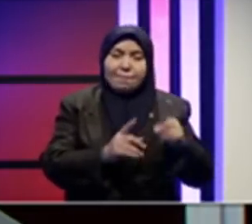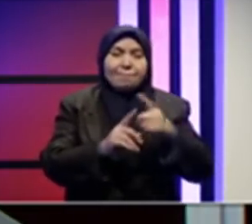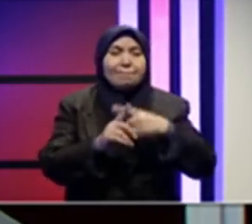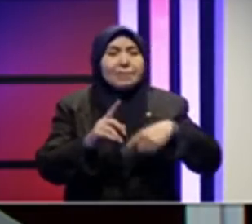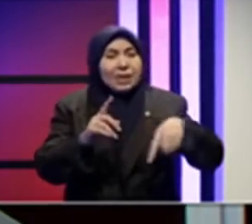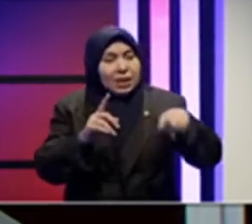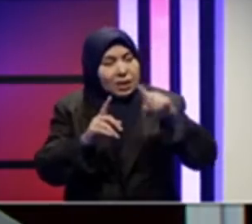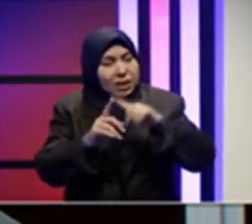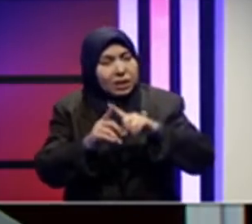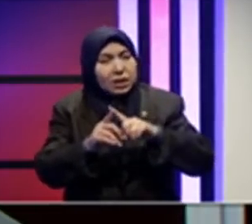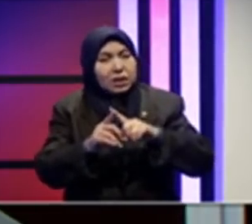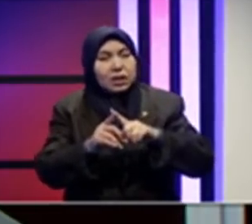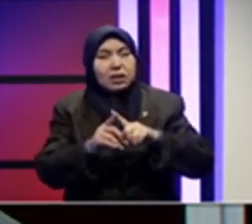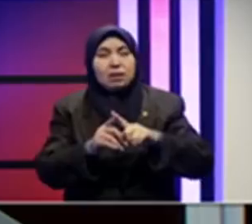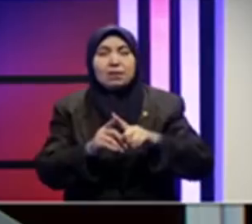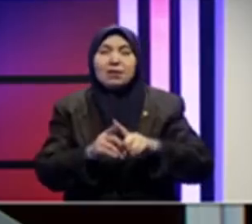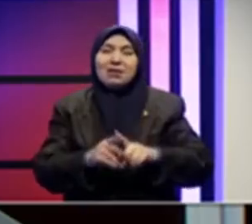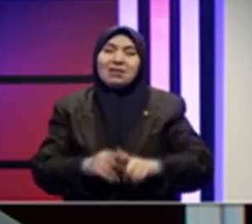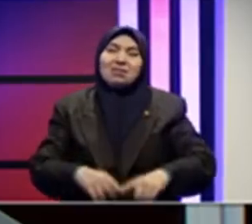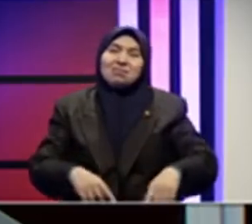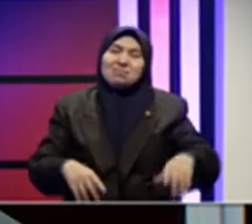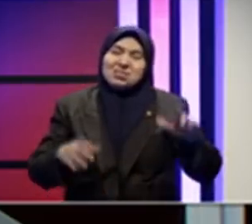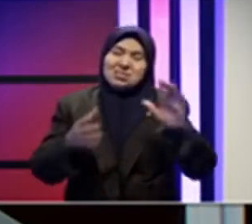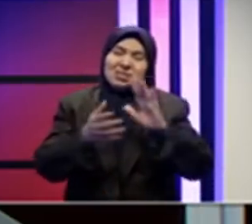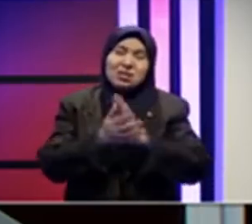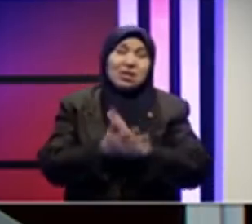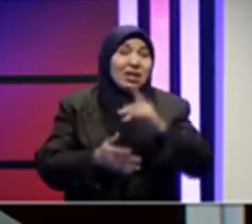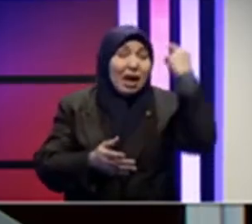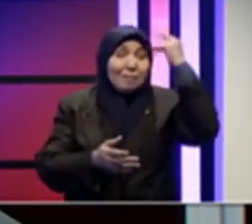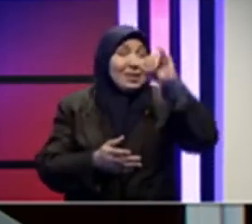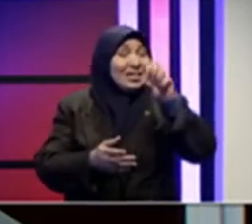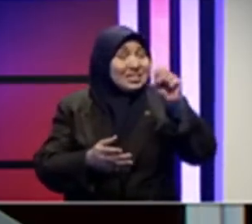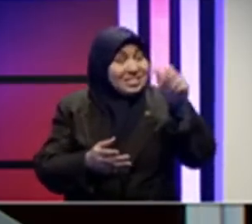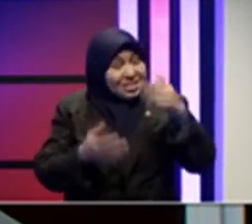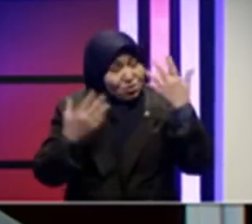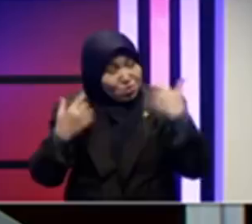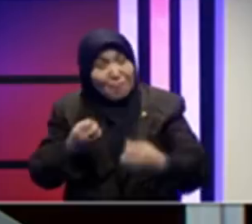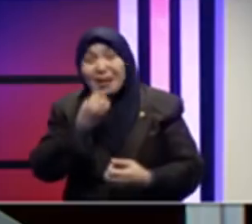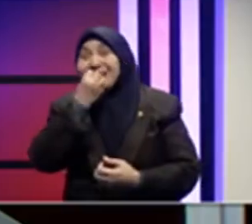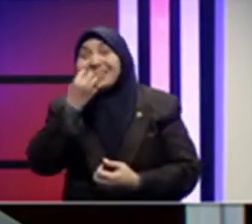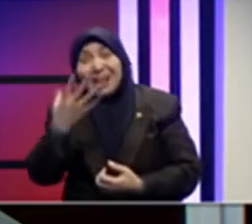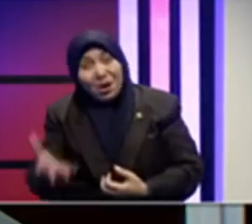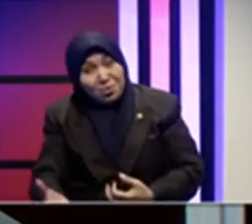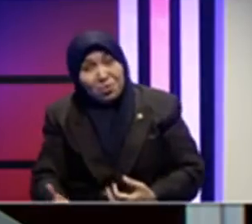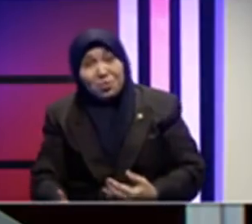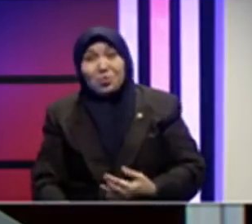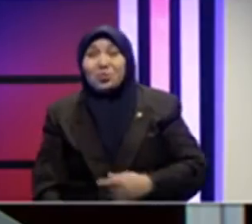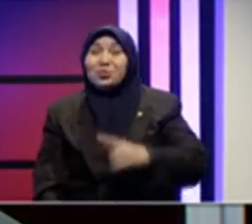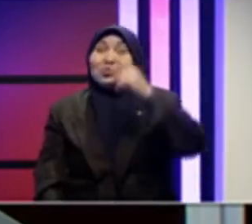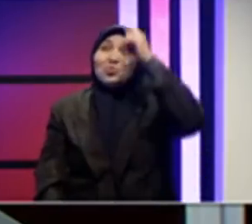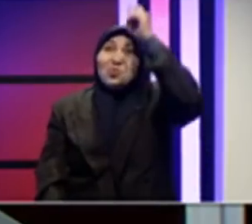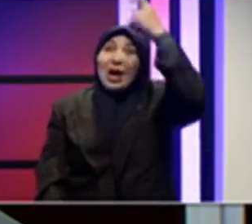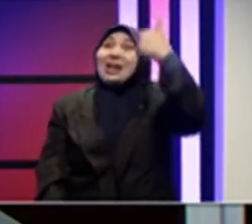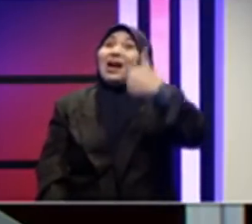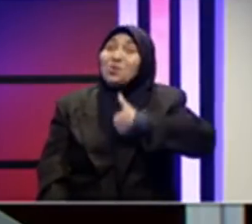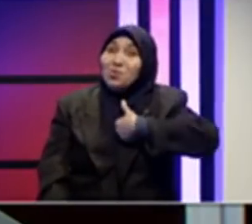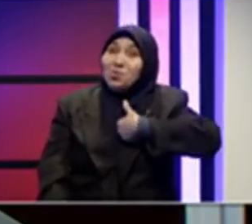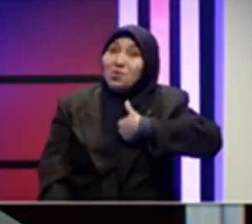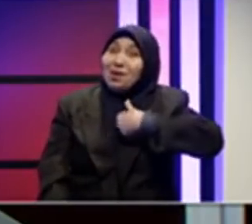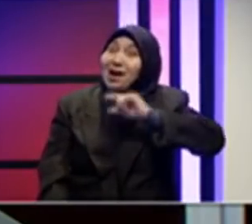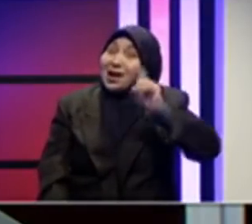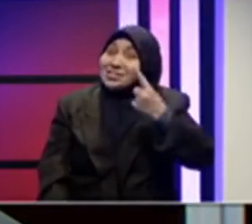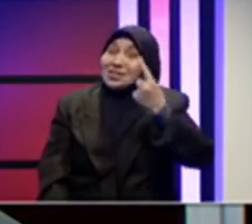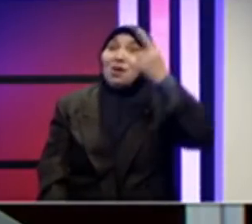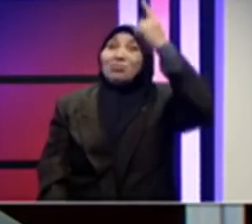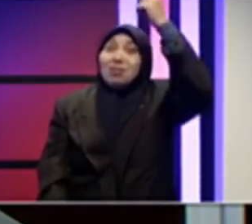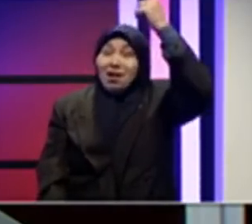mereka mensyirikkan Allah Subhanahu Wa Taala. Nabi Isa sudah beritahu bahawa Tuhanku dan Tuhanmu adalah Allah. Itu